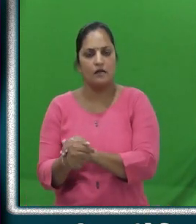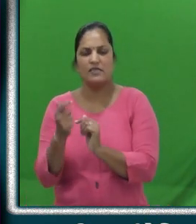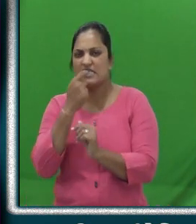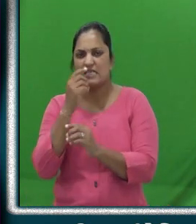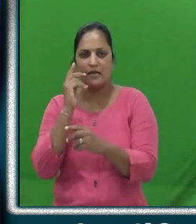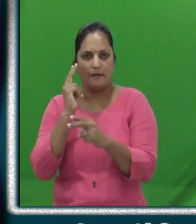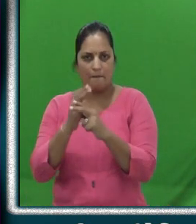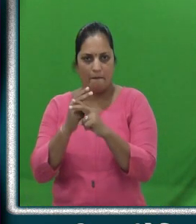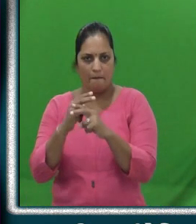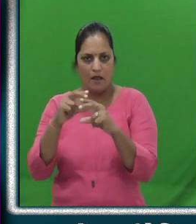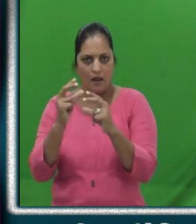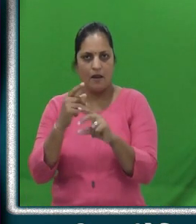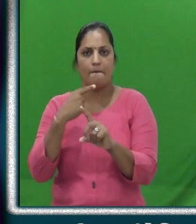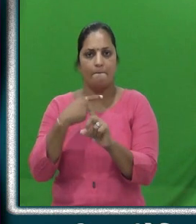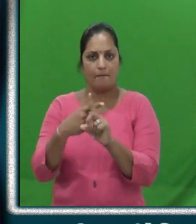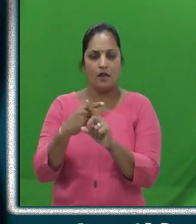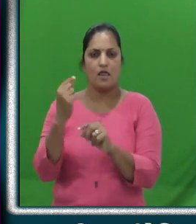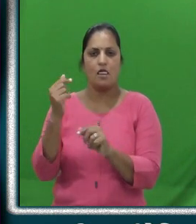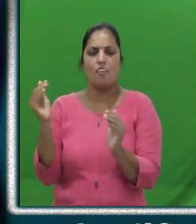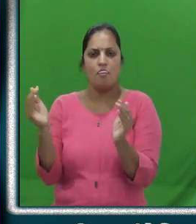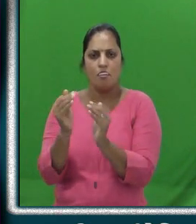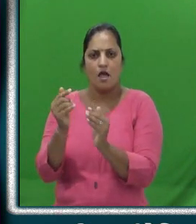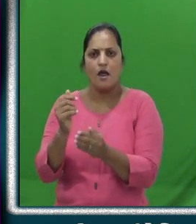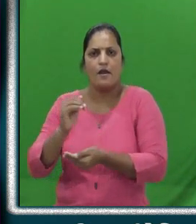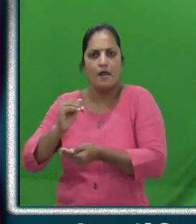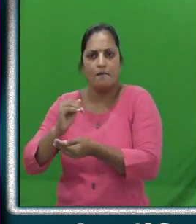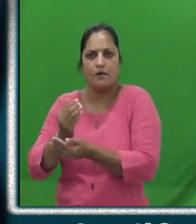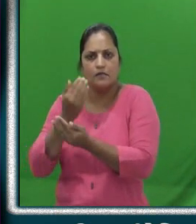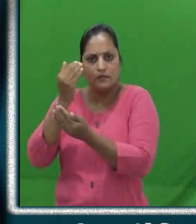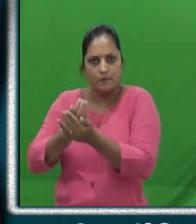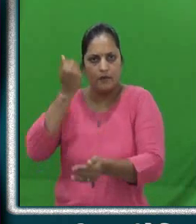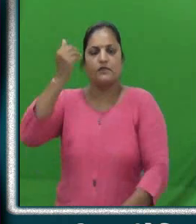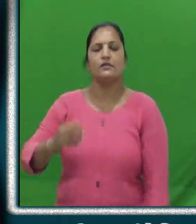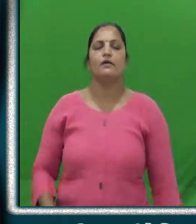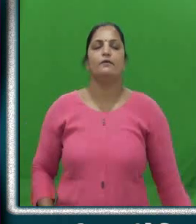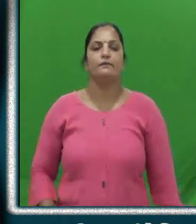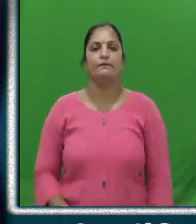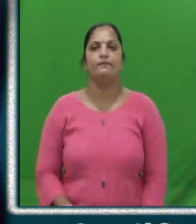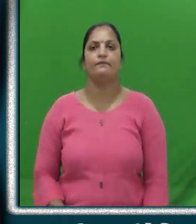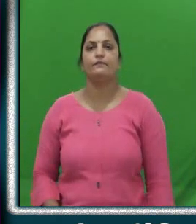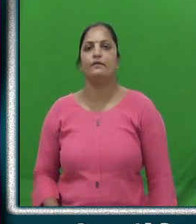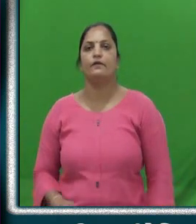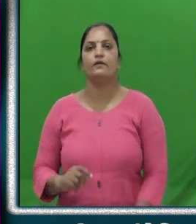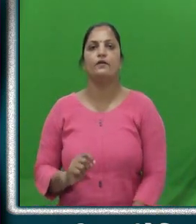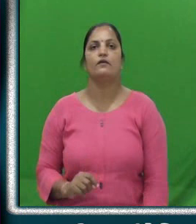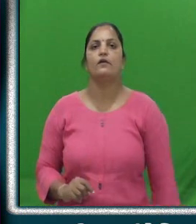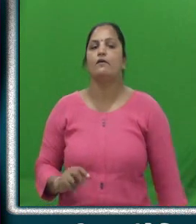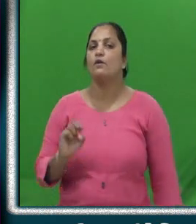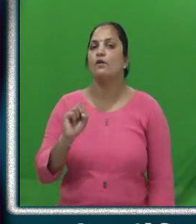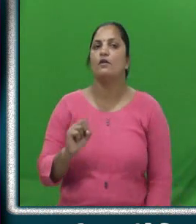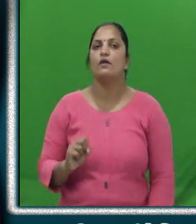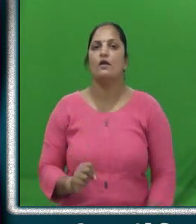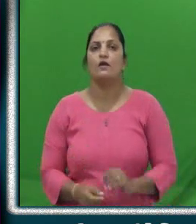કાચબાના નાના કાચબાના ઈંડા અને નાના બચ્ચાઓને બચાવવાની એક ચરવર જેનું નામ